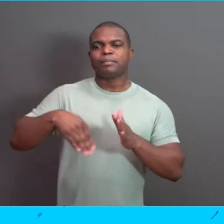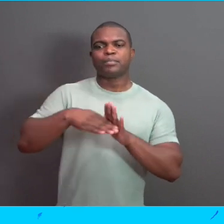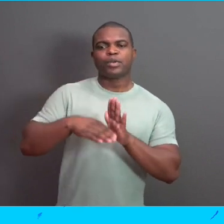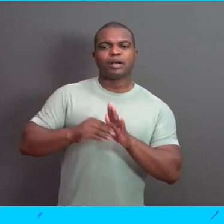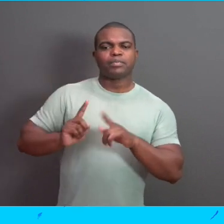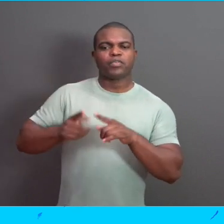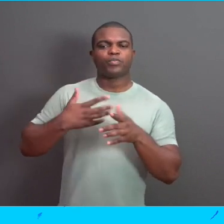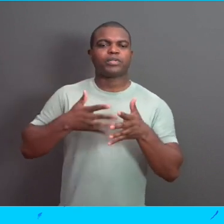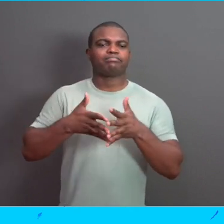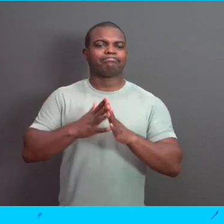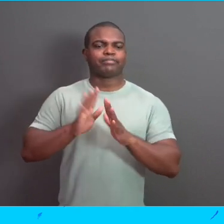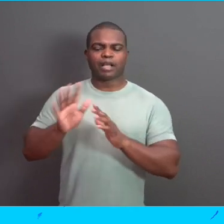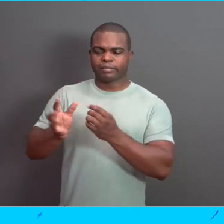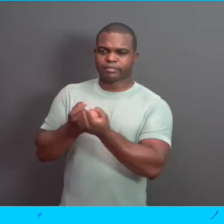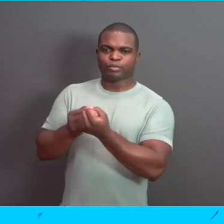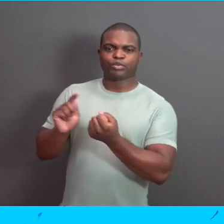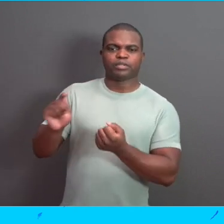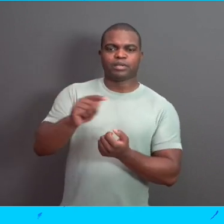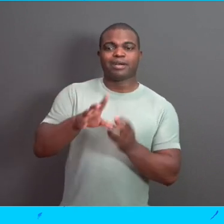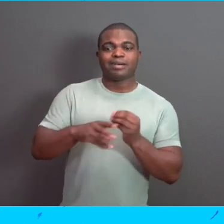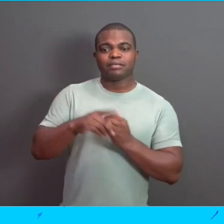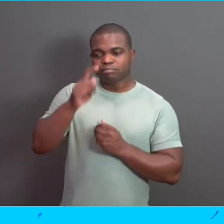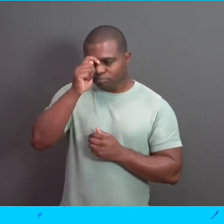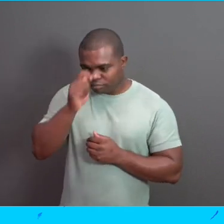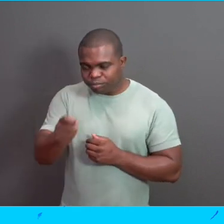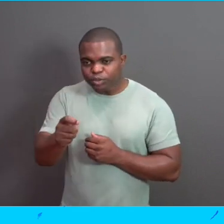soutiennent la relation entre les garçons et les